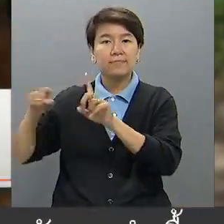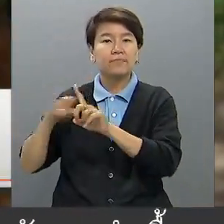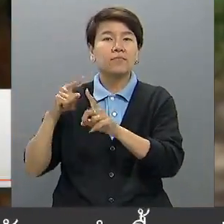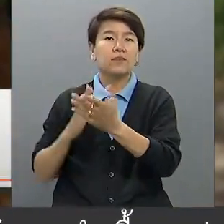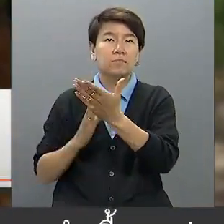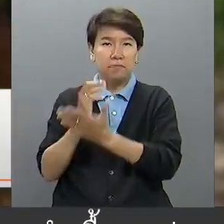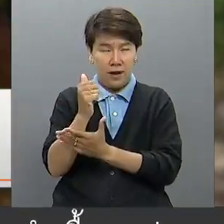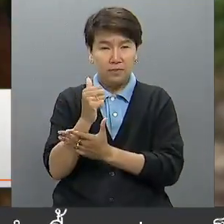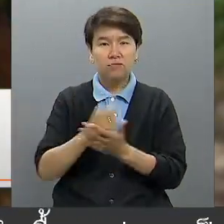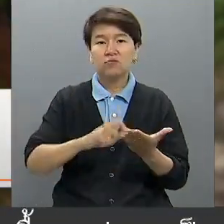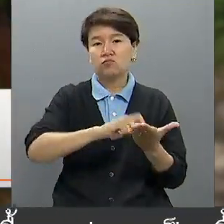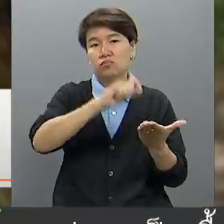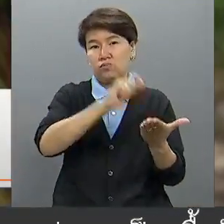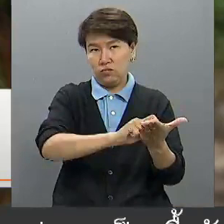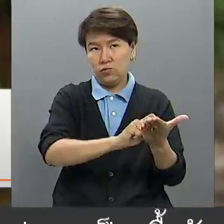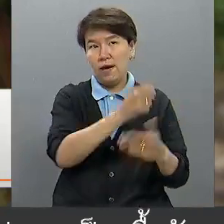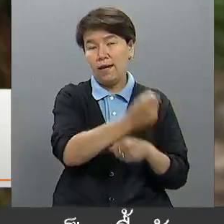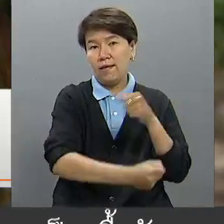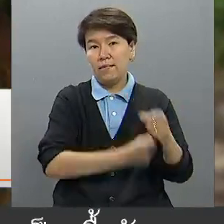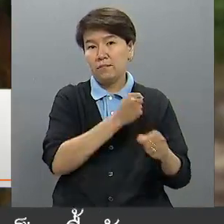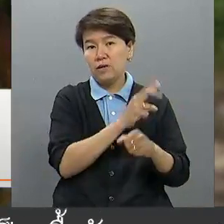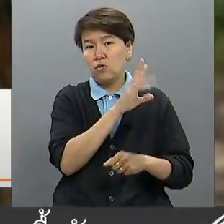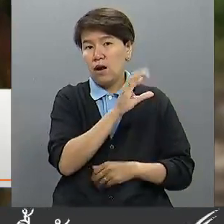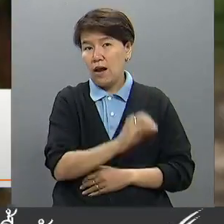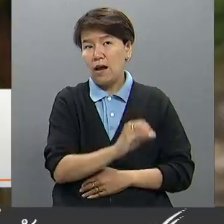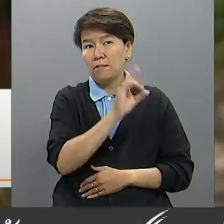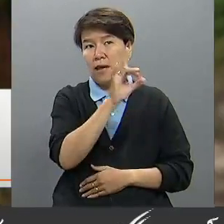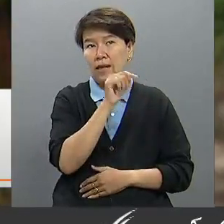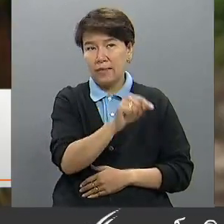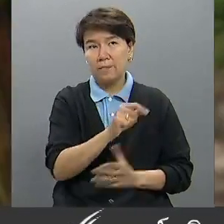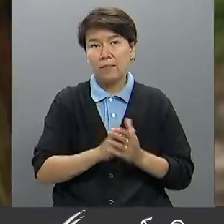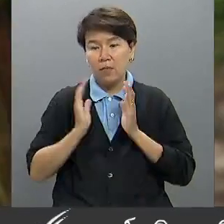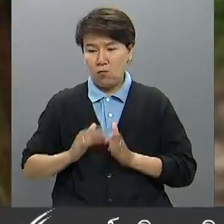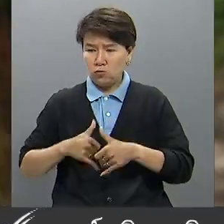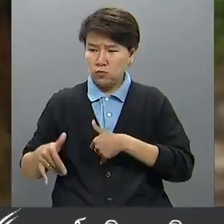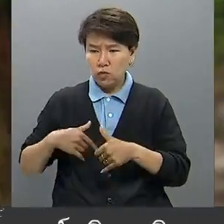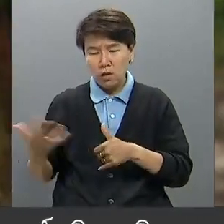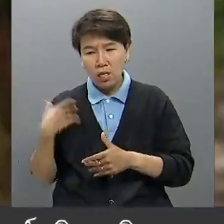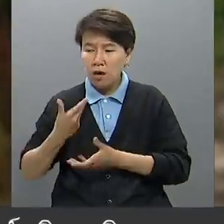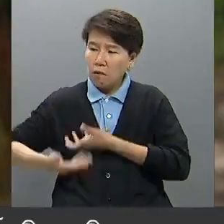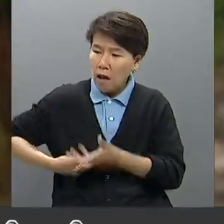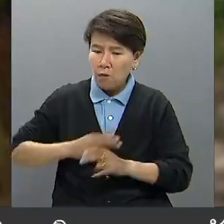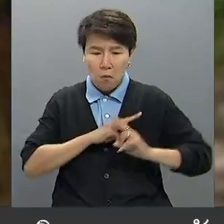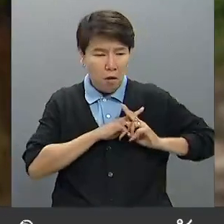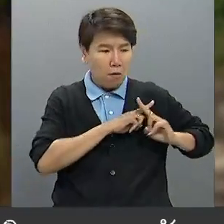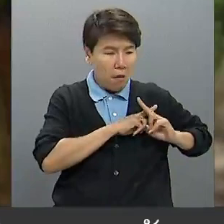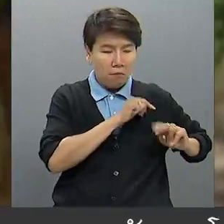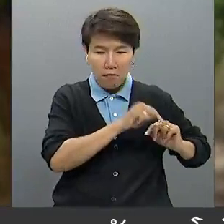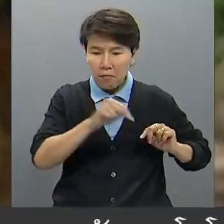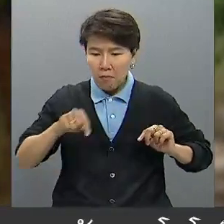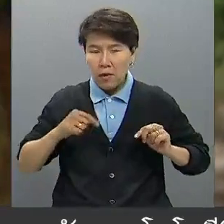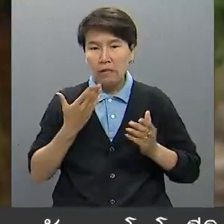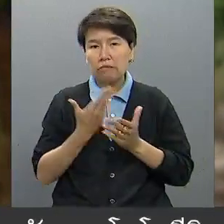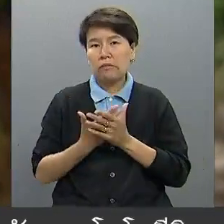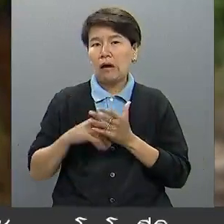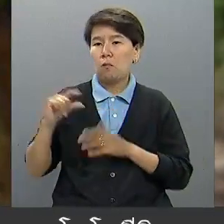ชุมชนเมื่อปี2558นะครับเนื่องจากต่างคนต่างผลิตต่างคนต่างขายนะครับราคาก็ถูกเอารัดเอาเปรียบนะครับหลัง